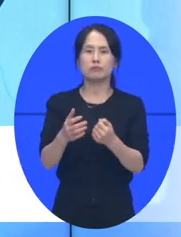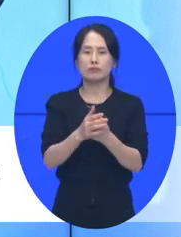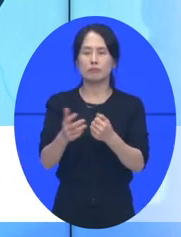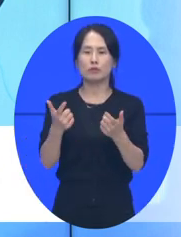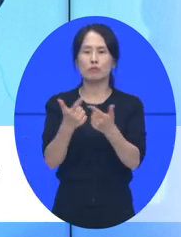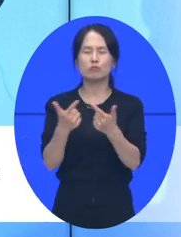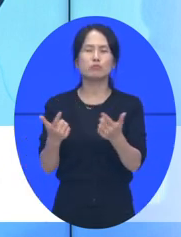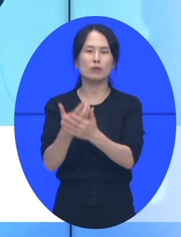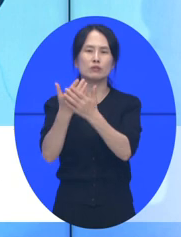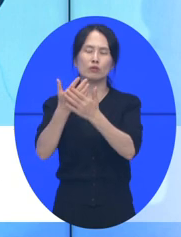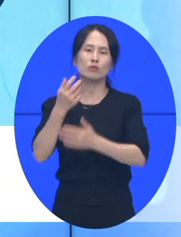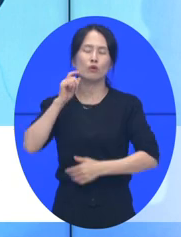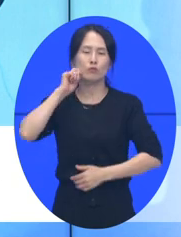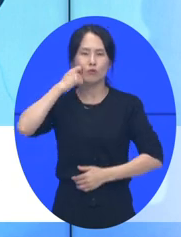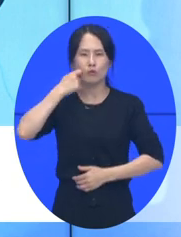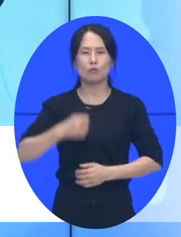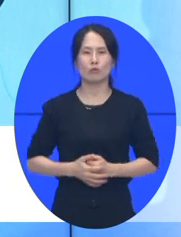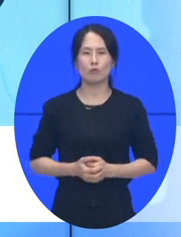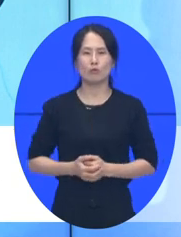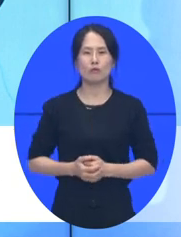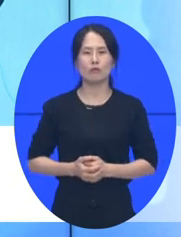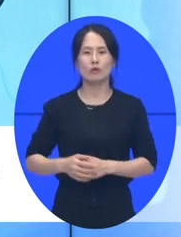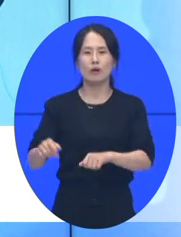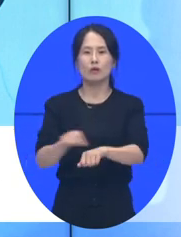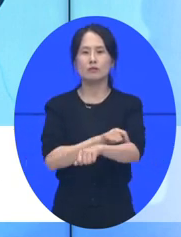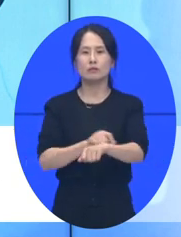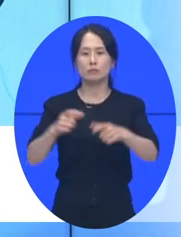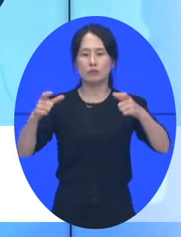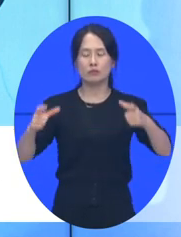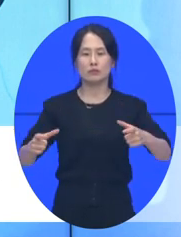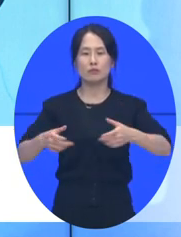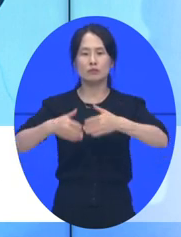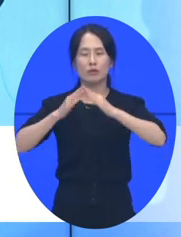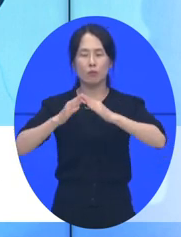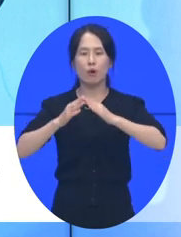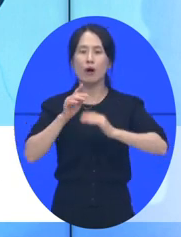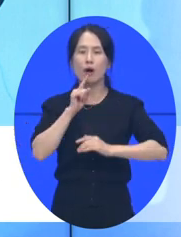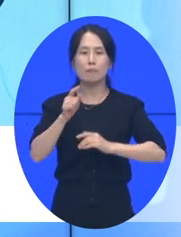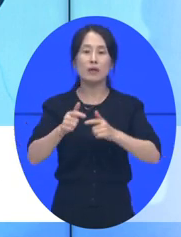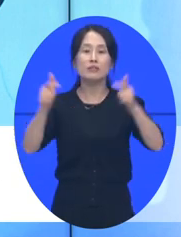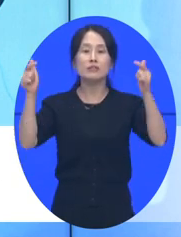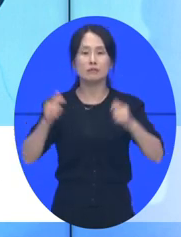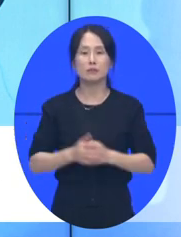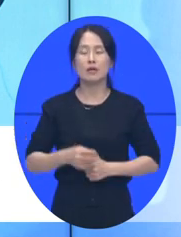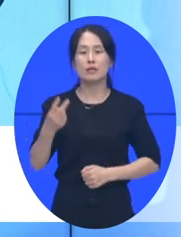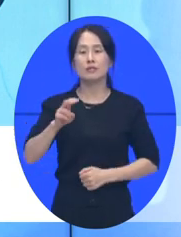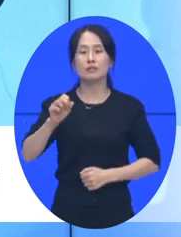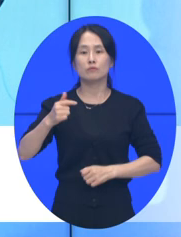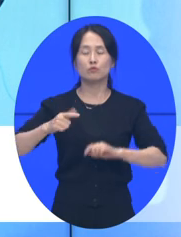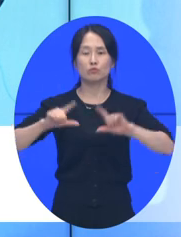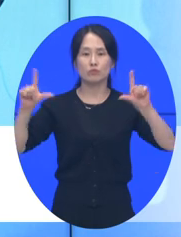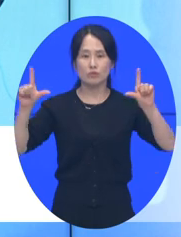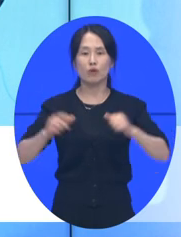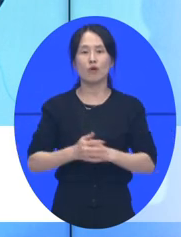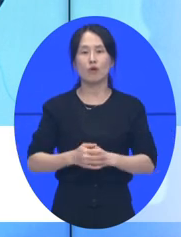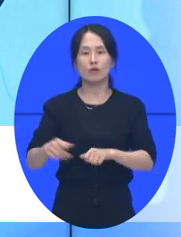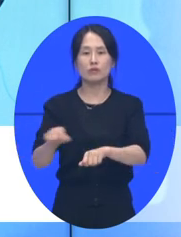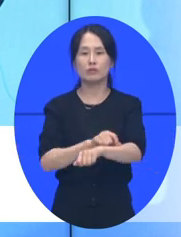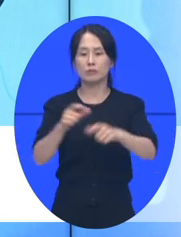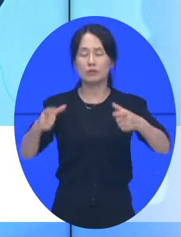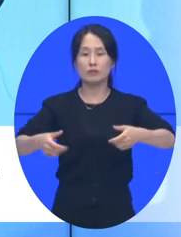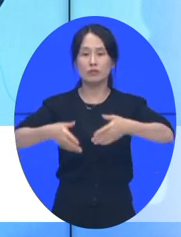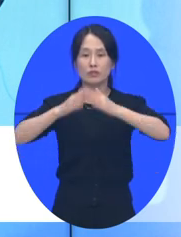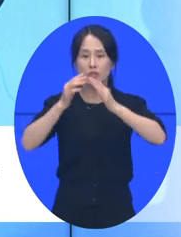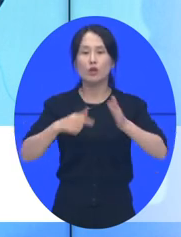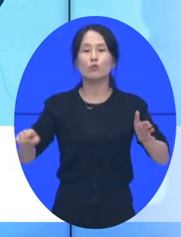위해서는 경기 북부 특별자치도를 설치해야 한다는 목소리가 커지는데요. 경기도는 오는 2026년 특자도를 출범시킬 수 있도록 속도를